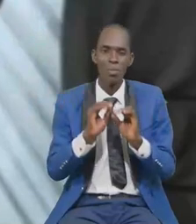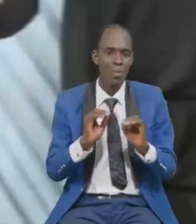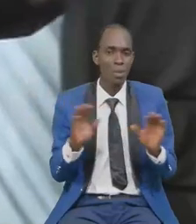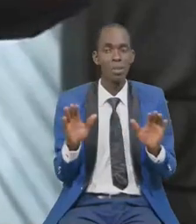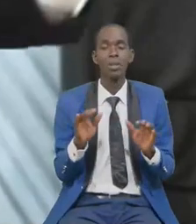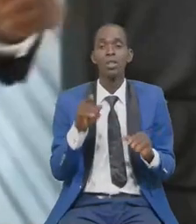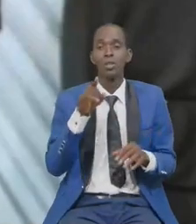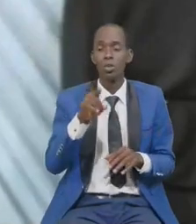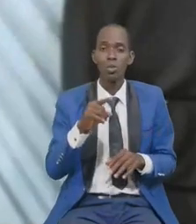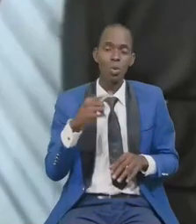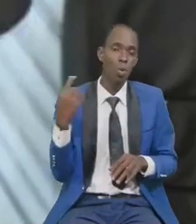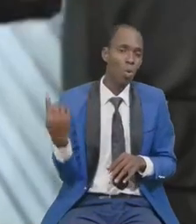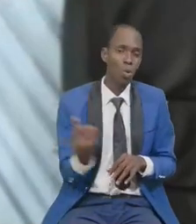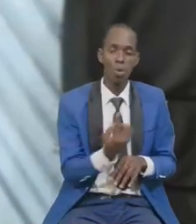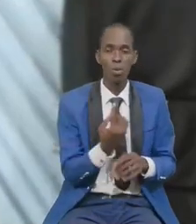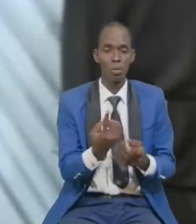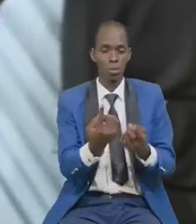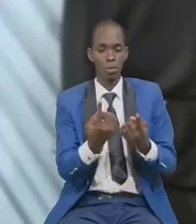que tu auras rencontré dans la vie